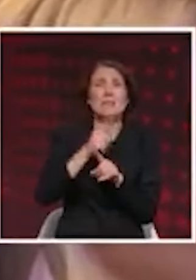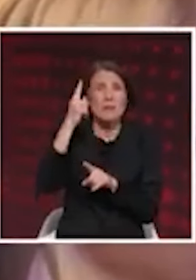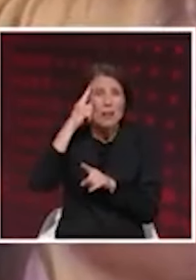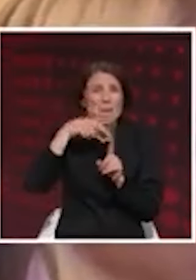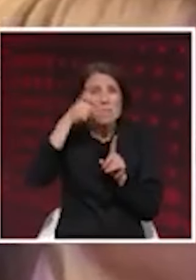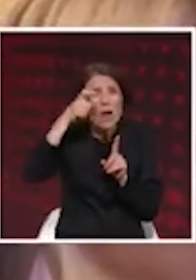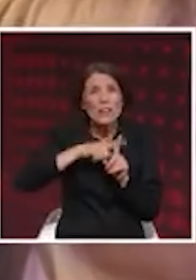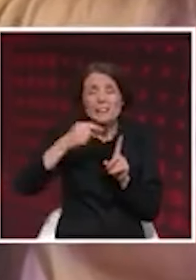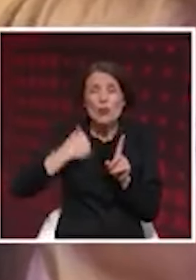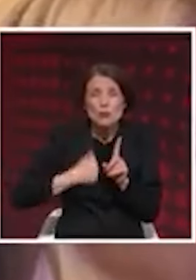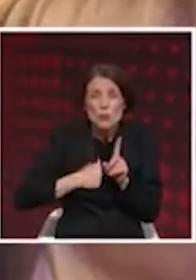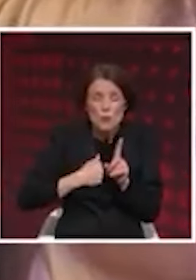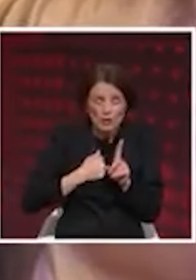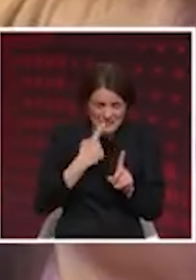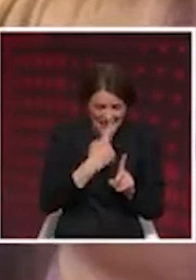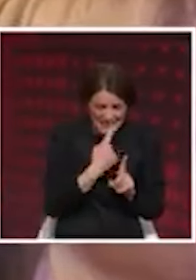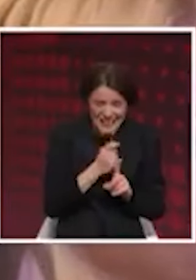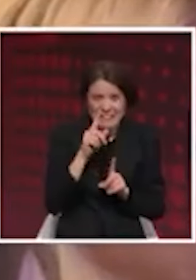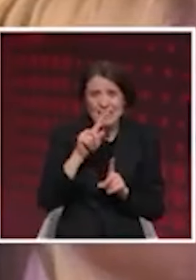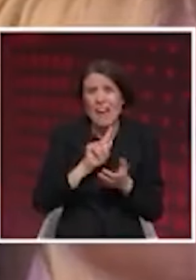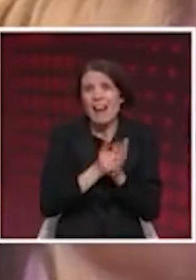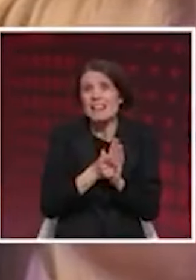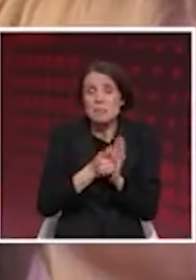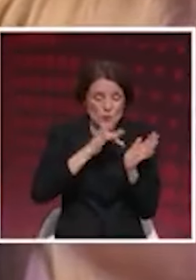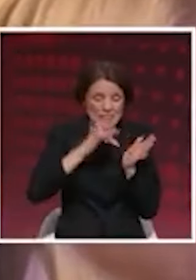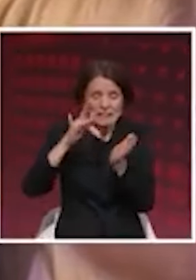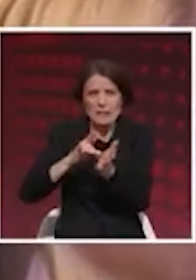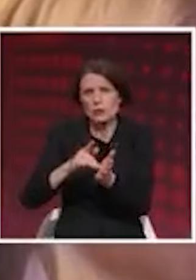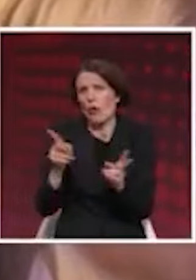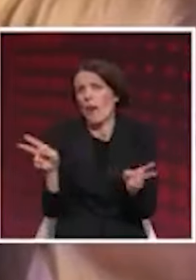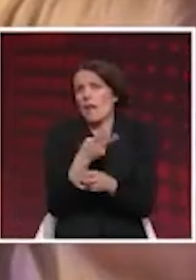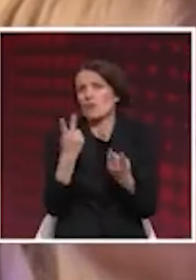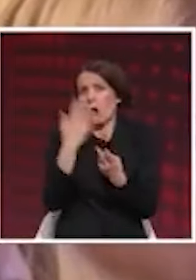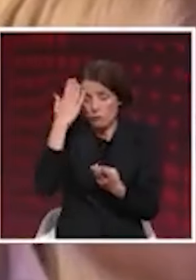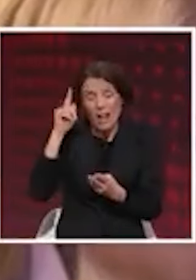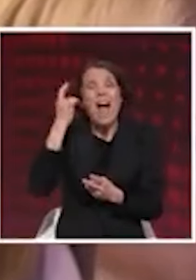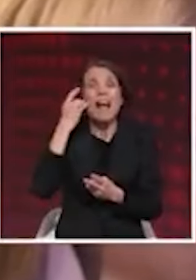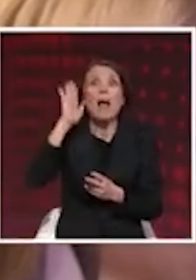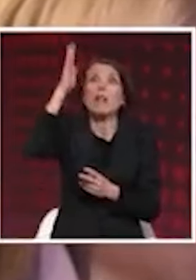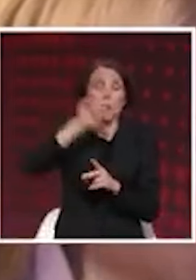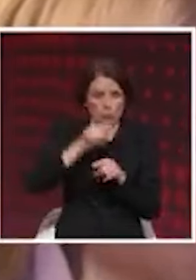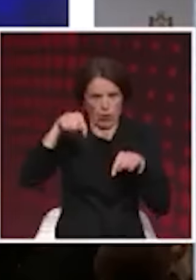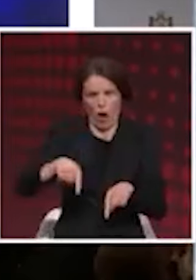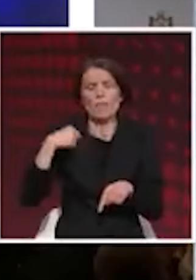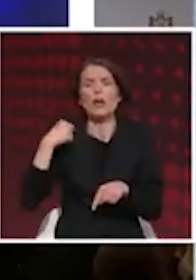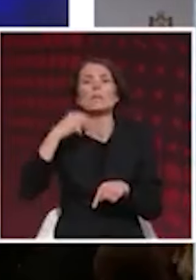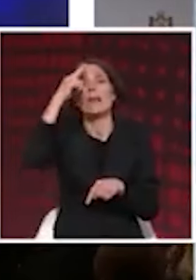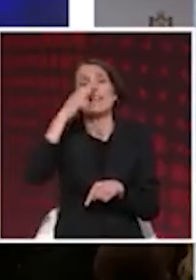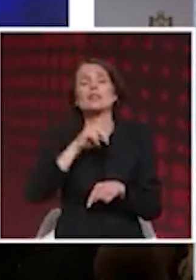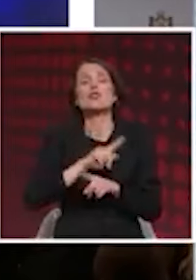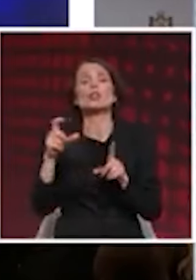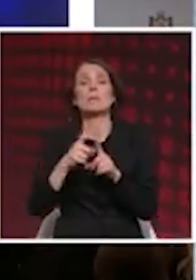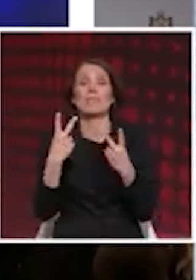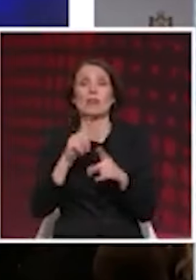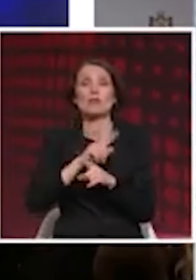i 12 minuta, centar-centar. Nemogući, kao da sanjate. I to već do kraja ove godine. Idemo dalje. Niš-Dimitrovgrad, to je veoma važno zbog 22